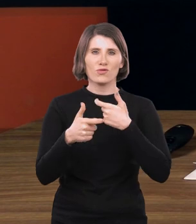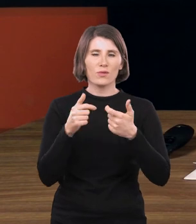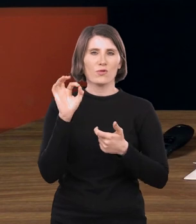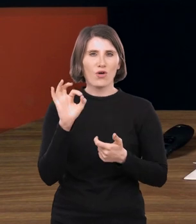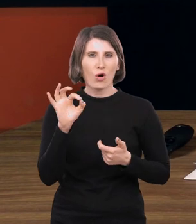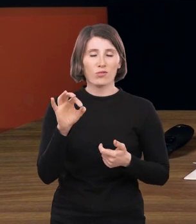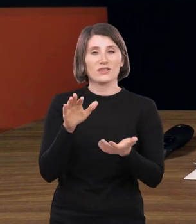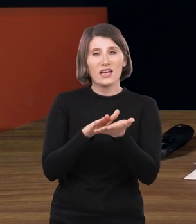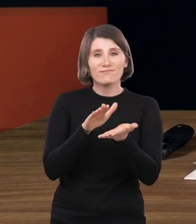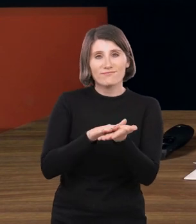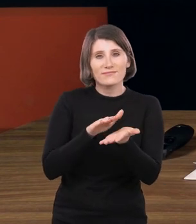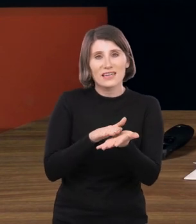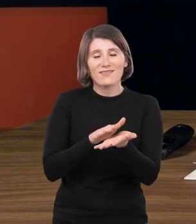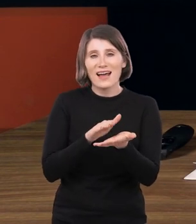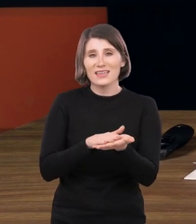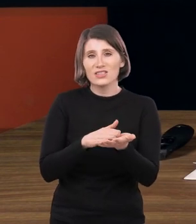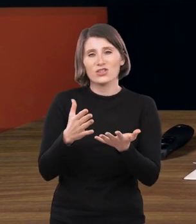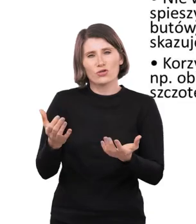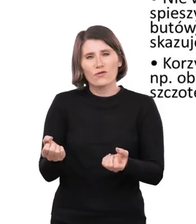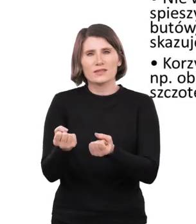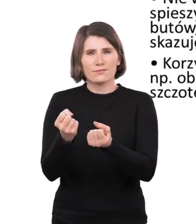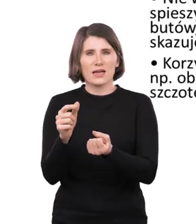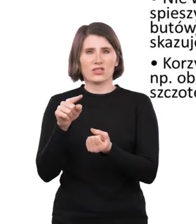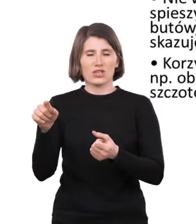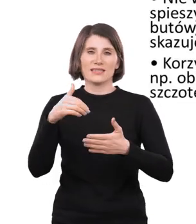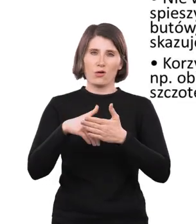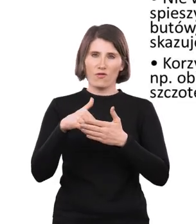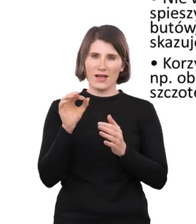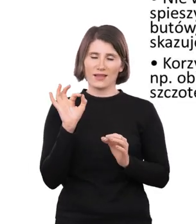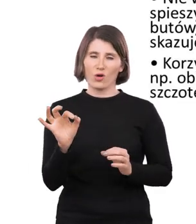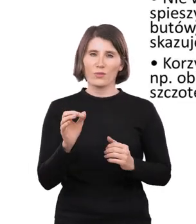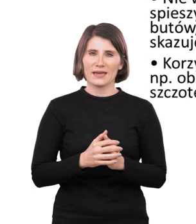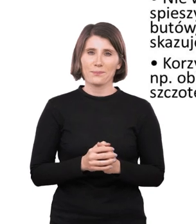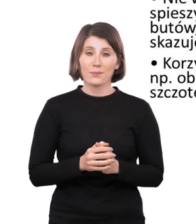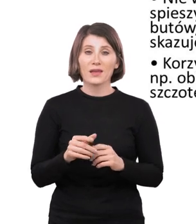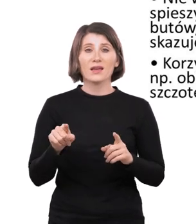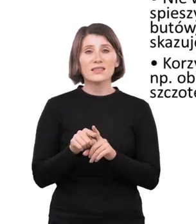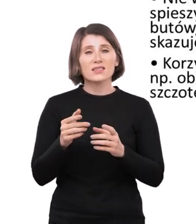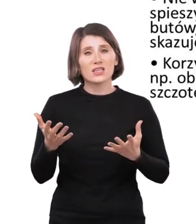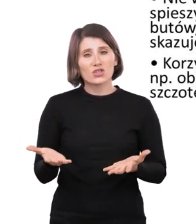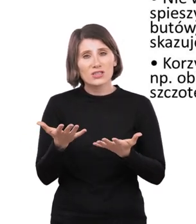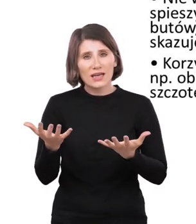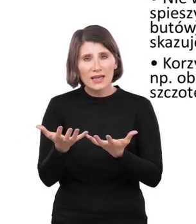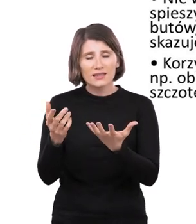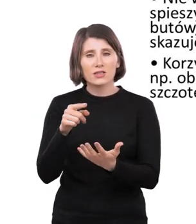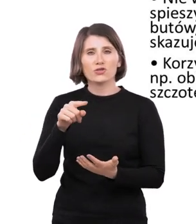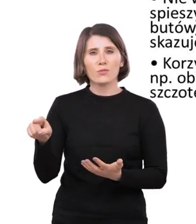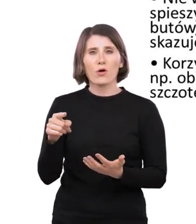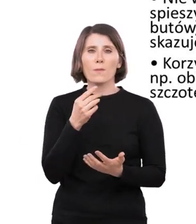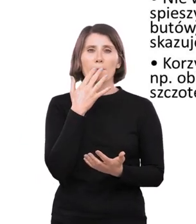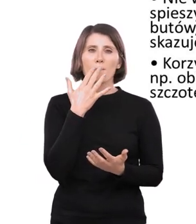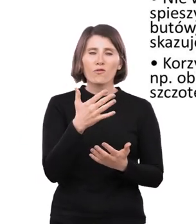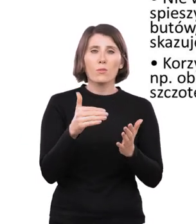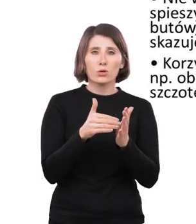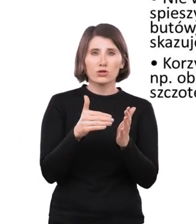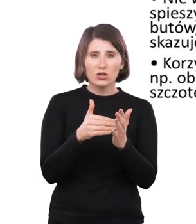temu wzmacniamy te zachowania, które są pożądane. Zachęcajmy dzieci, by wyrażały potrzeby nie tylko za pomocą